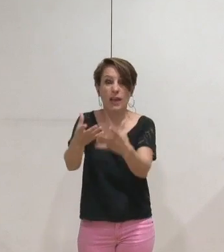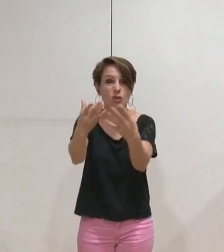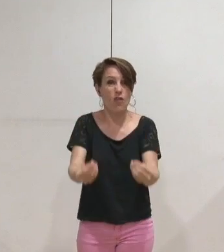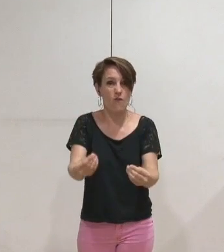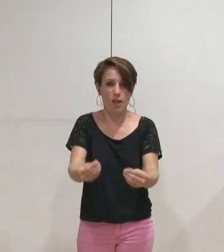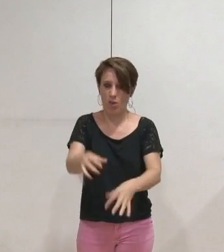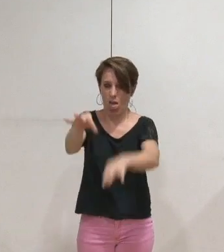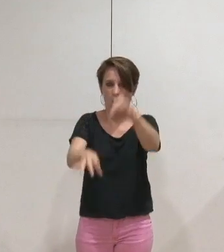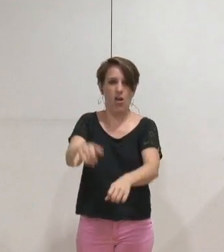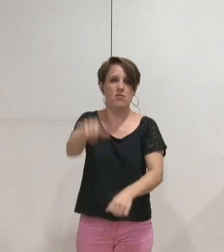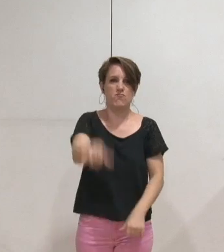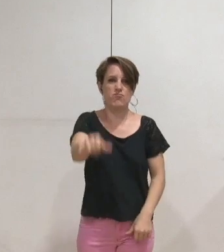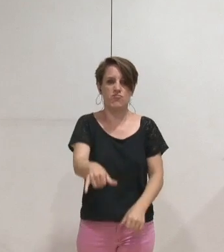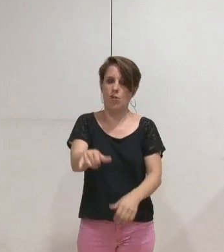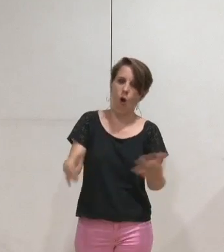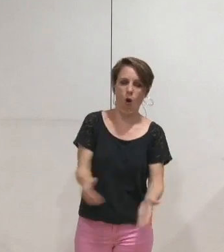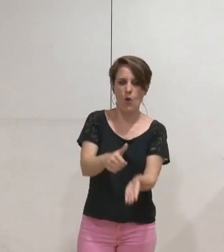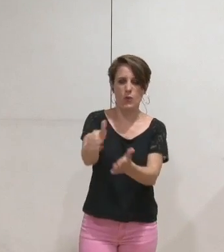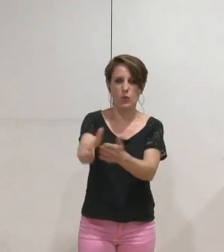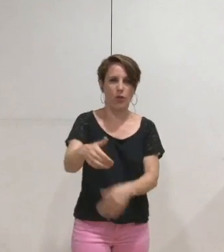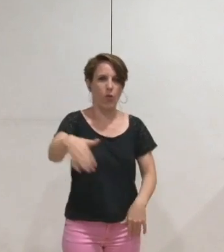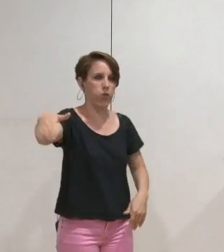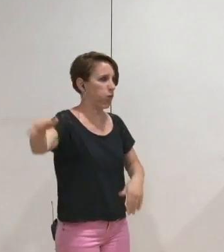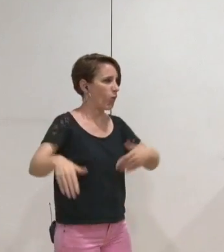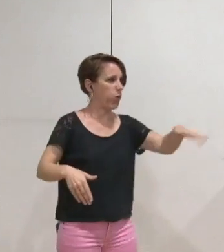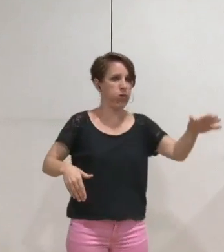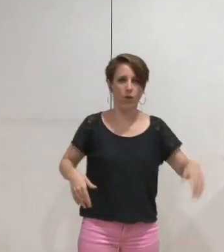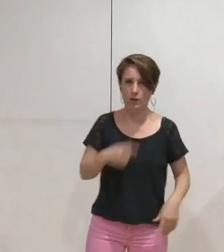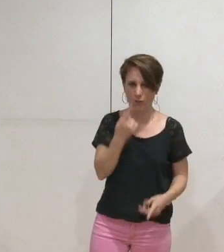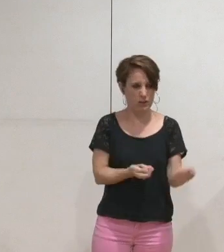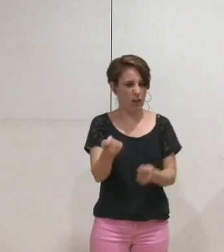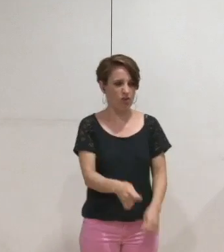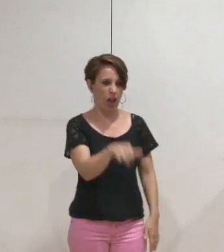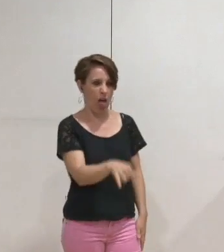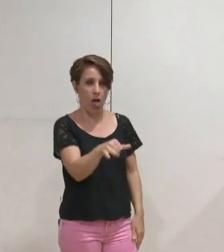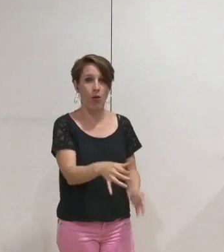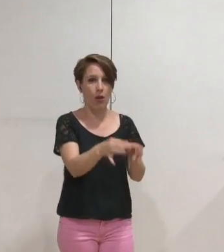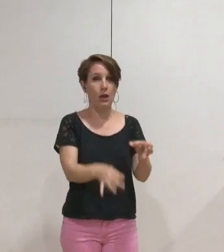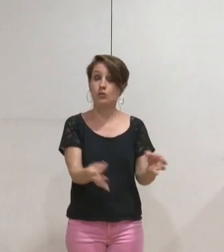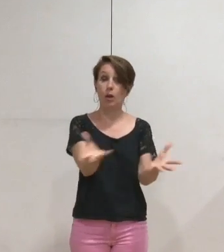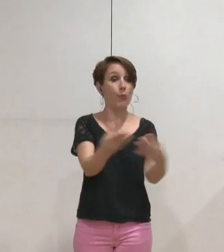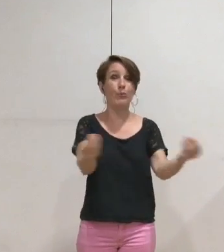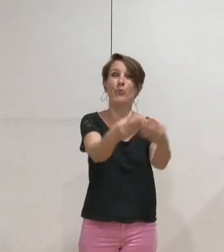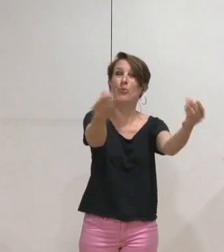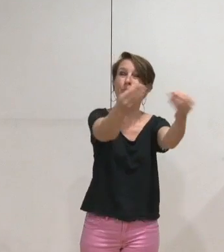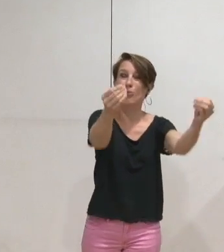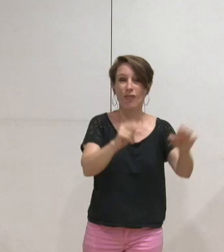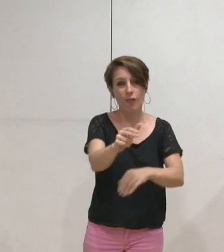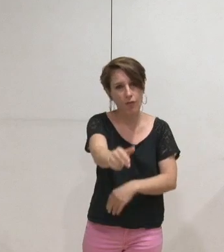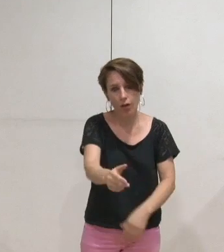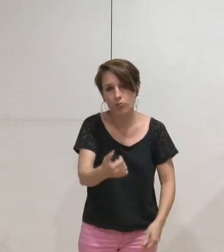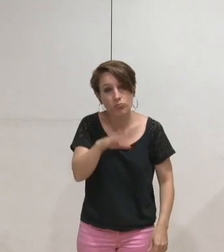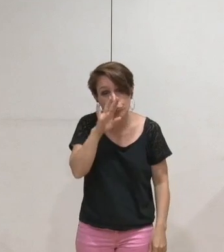faiblebles en espérant qu'ils aillent ailleurs ou en espérant que le fait les traiter de façon inhumaine résoudrait de façon magique le